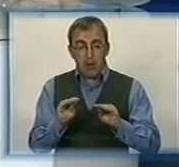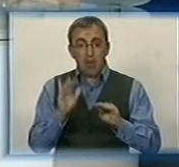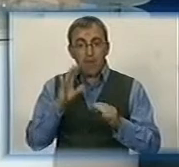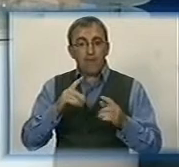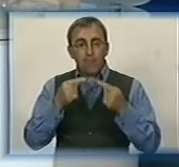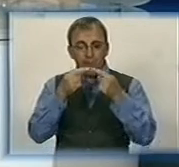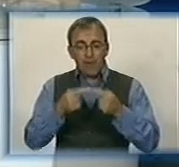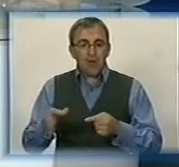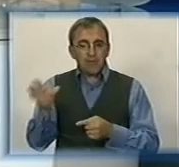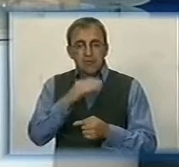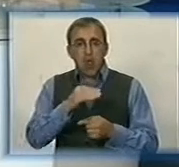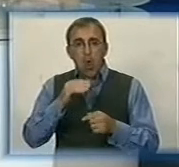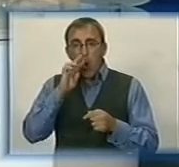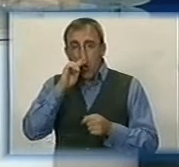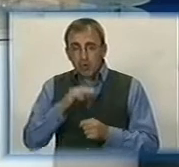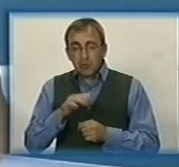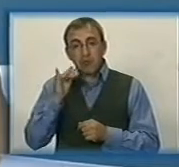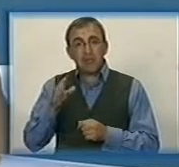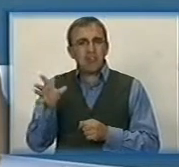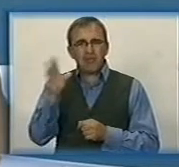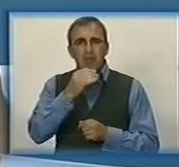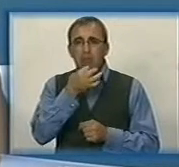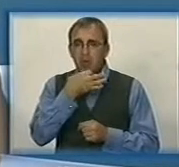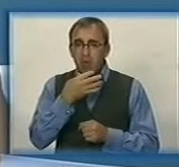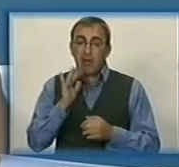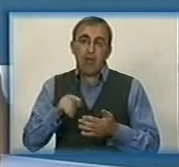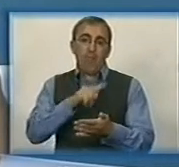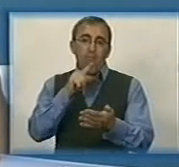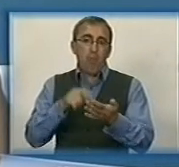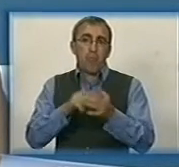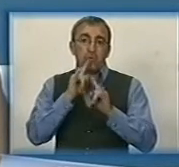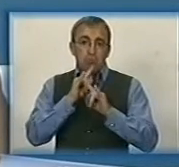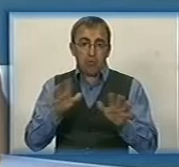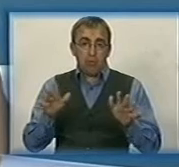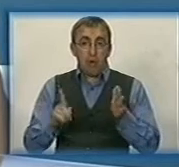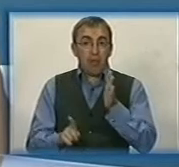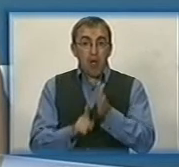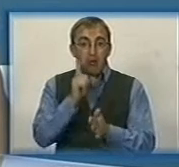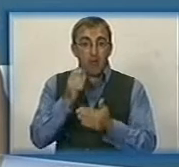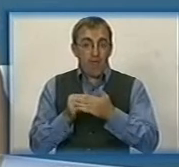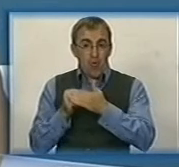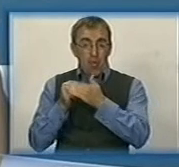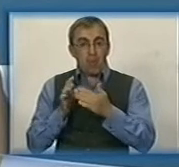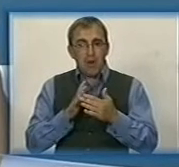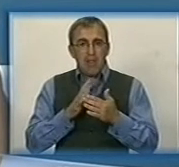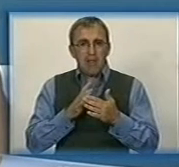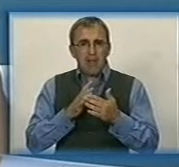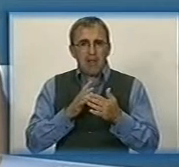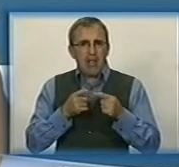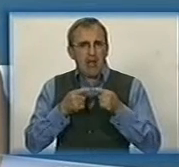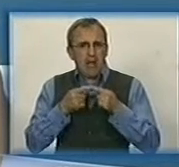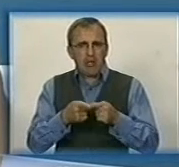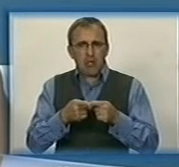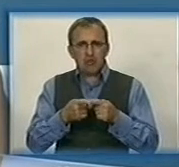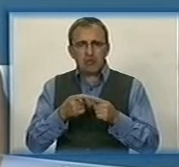все ошибки, оно, конечно, больше нравится и вопросов не будет. А если поначалу в основном нам были критические звонки,